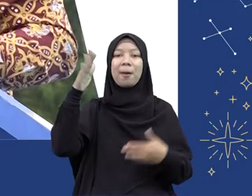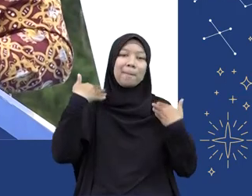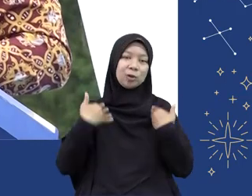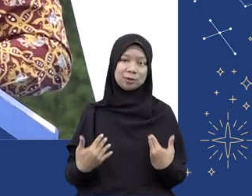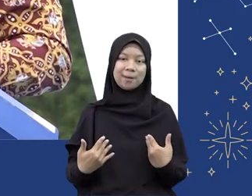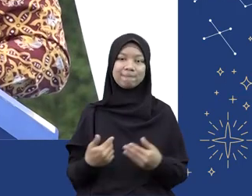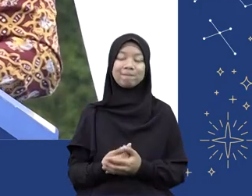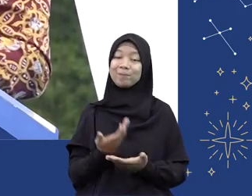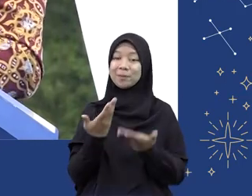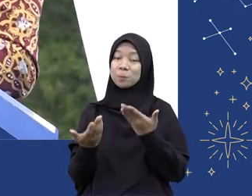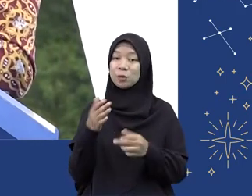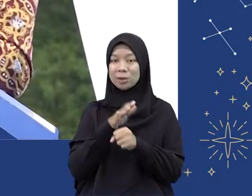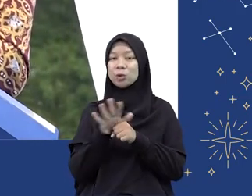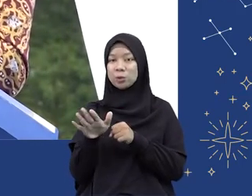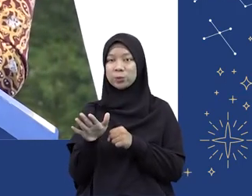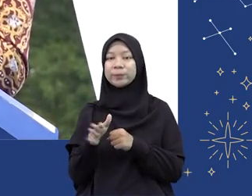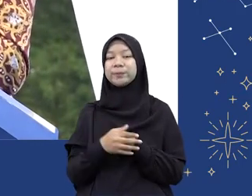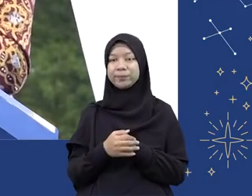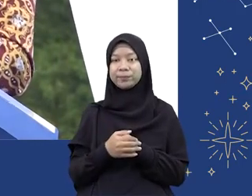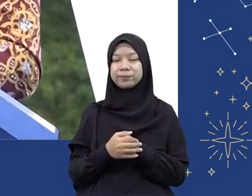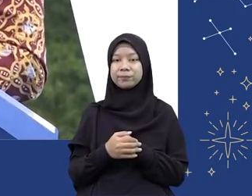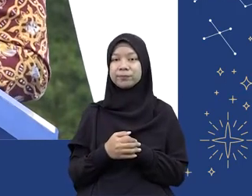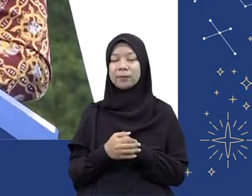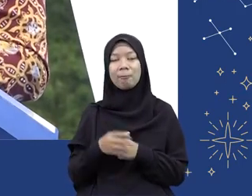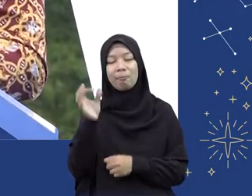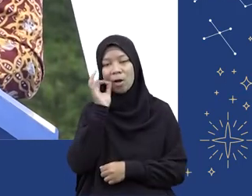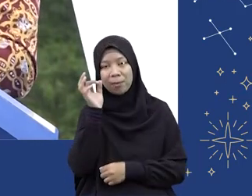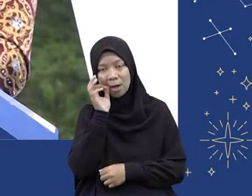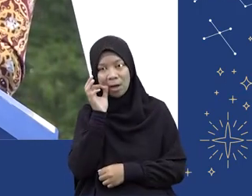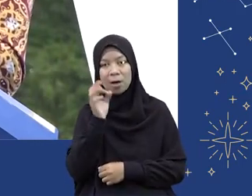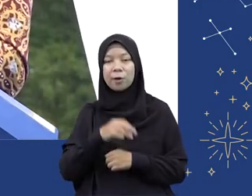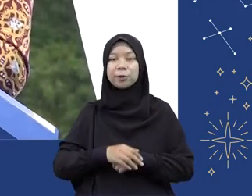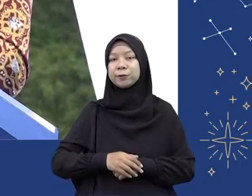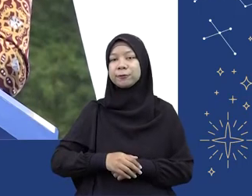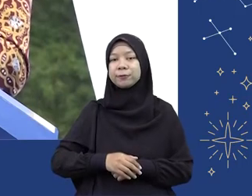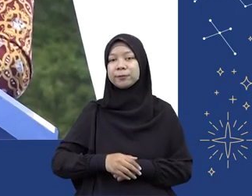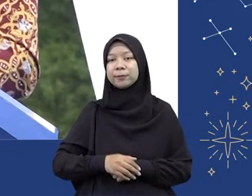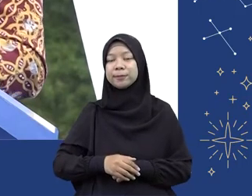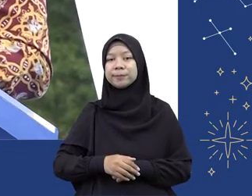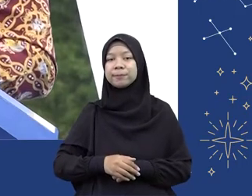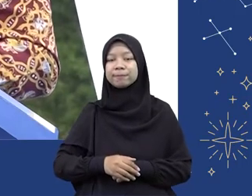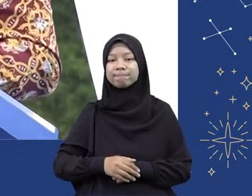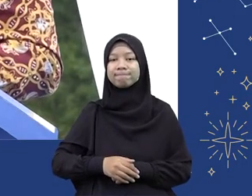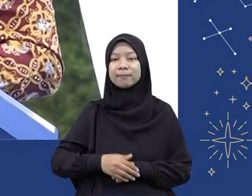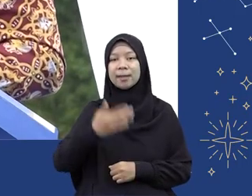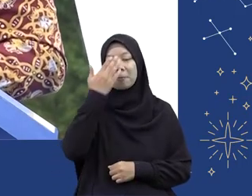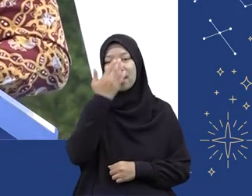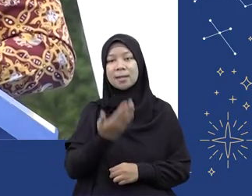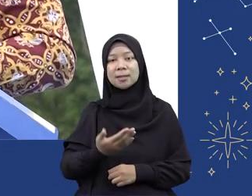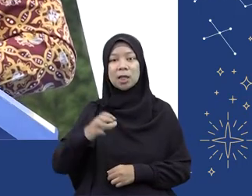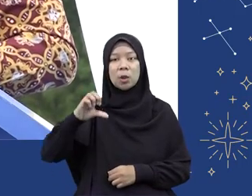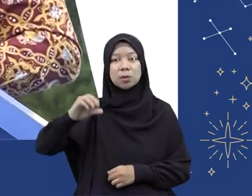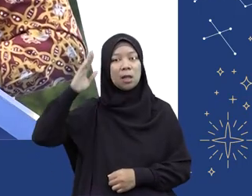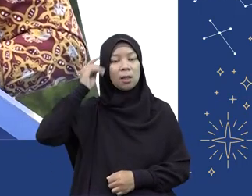Saya kira itu saja yang bisa saya sampaikan kurang lebihnya mohon maaf walaupun hidayah